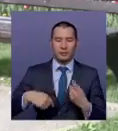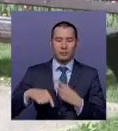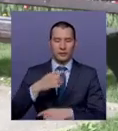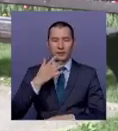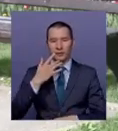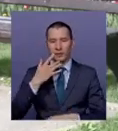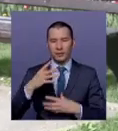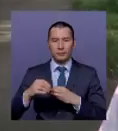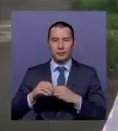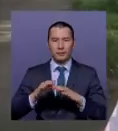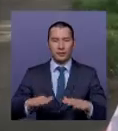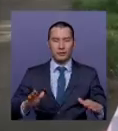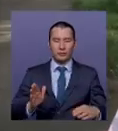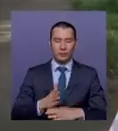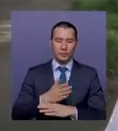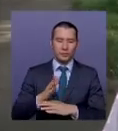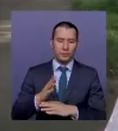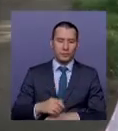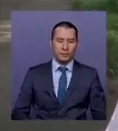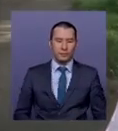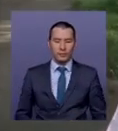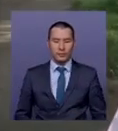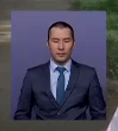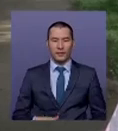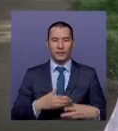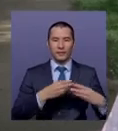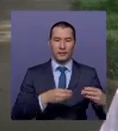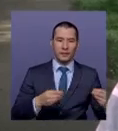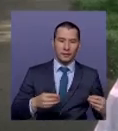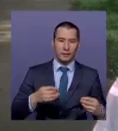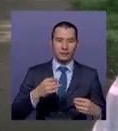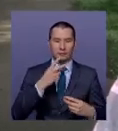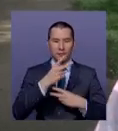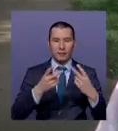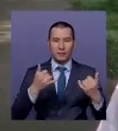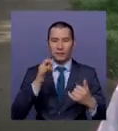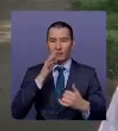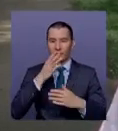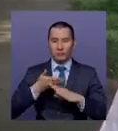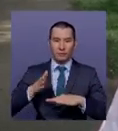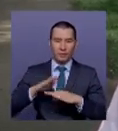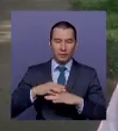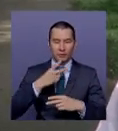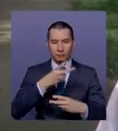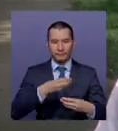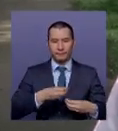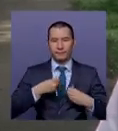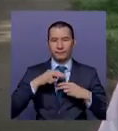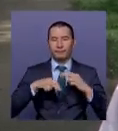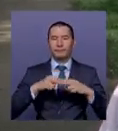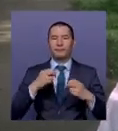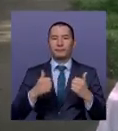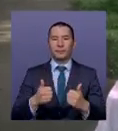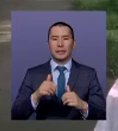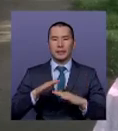здесь гуляем с детьми. Глядя на цветы во время весны и во время карантина, становится на душе тепло, становится прекрасно.